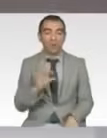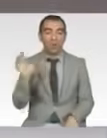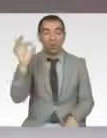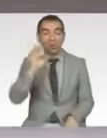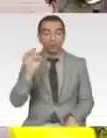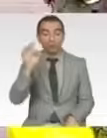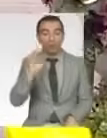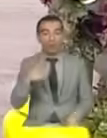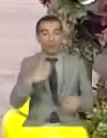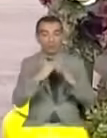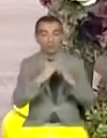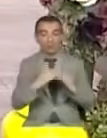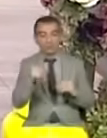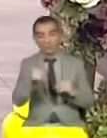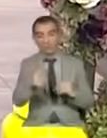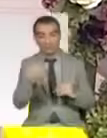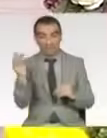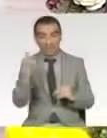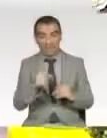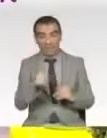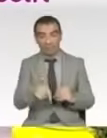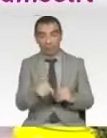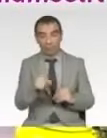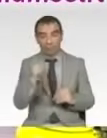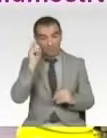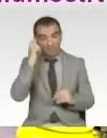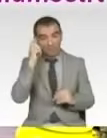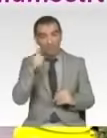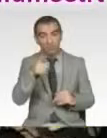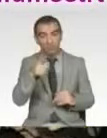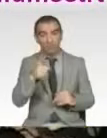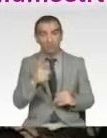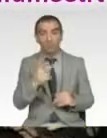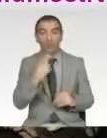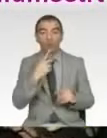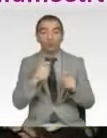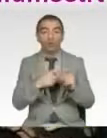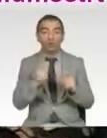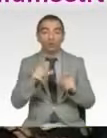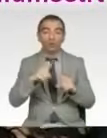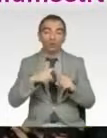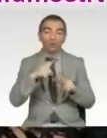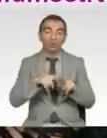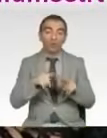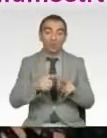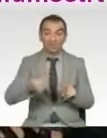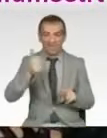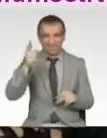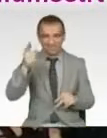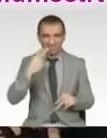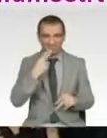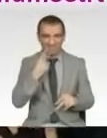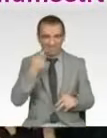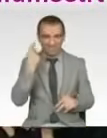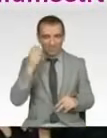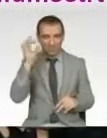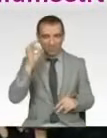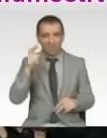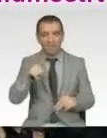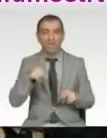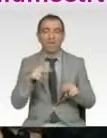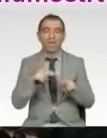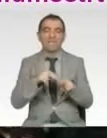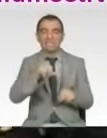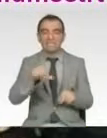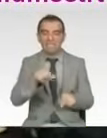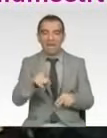Osmanlı Sarayı'ndan getirdim bu tarifi. Sultanların çoğu bu tarifi kullanıyormuş. İçerisinde kenevir tohumu yağı